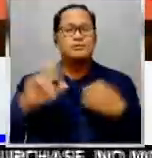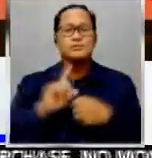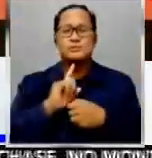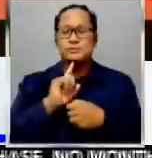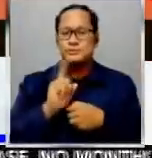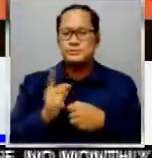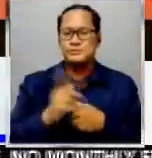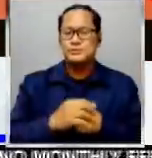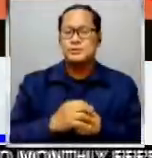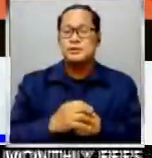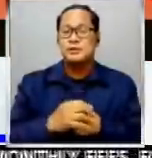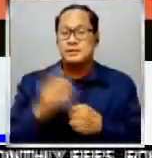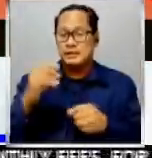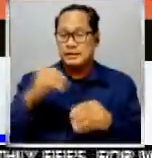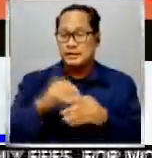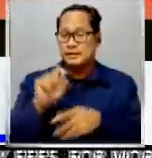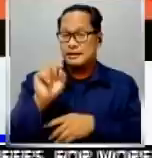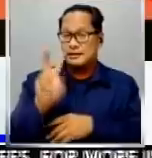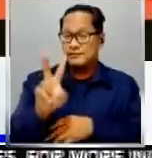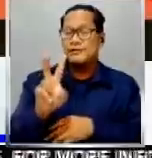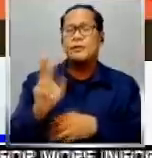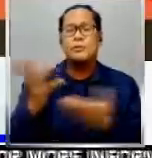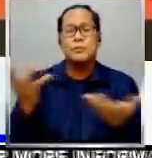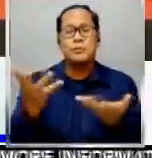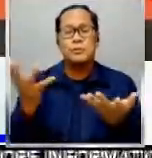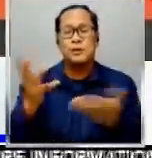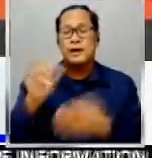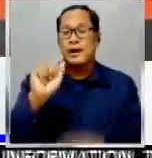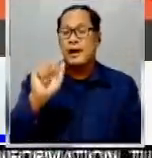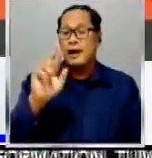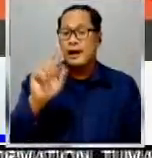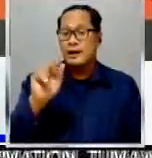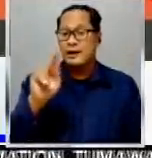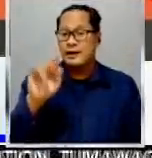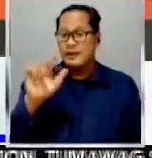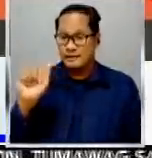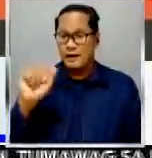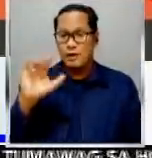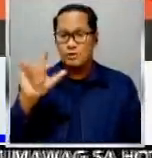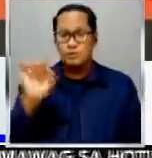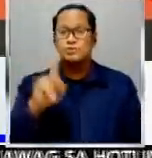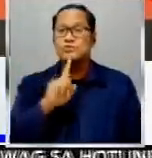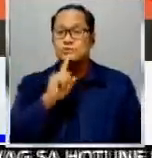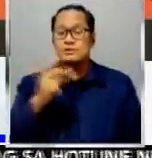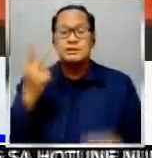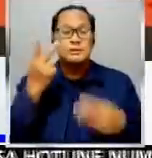TV special na ginanap sa Araneta Coliseum at napanood sa GMA kahapon.